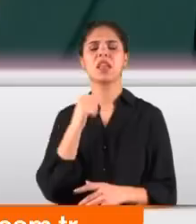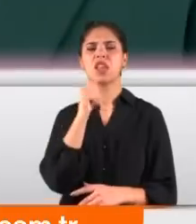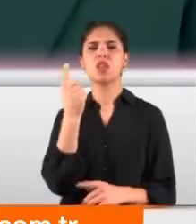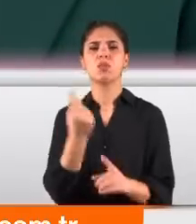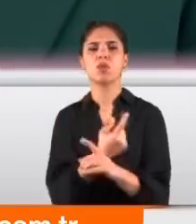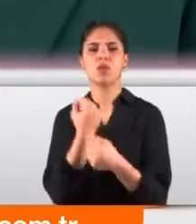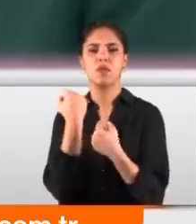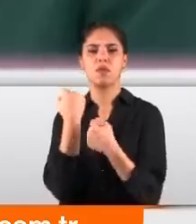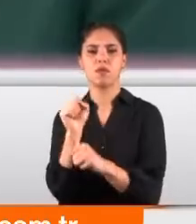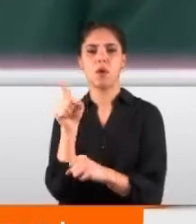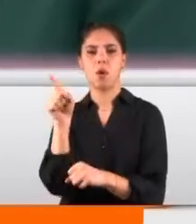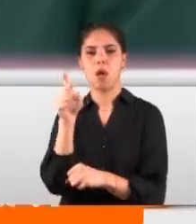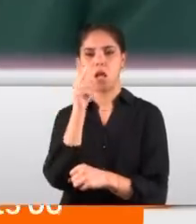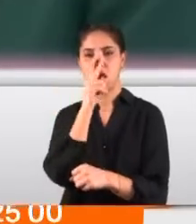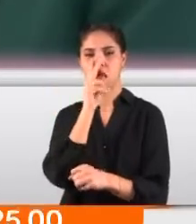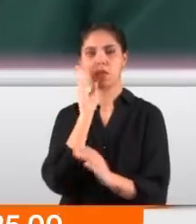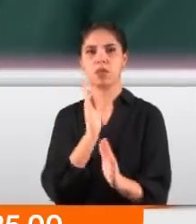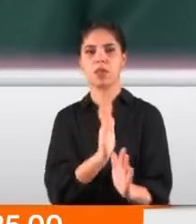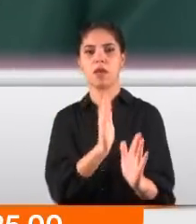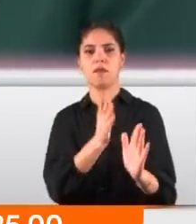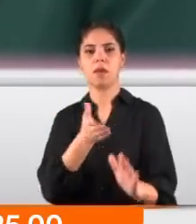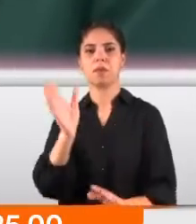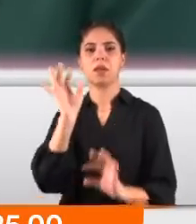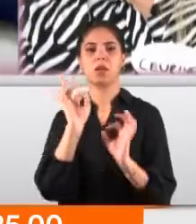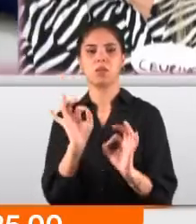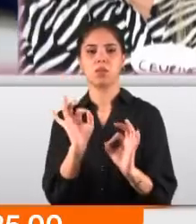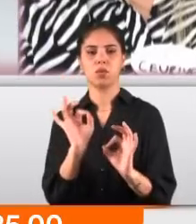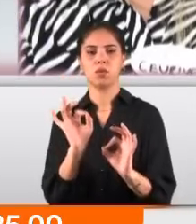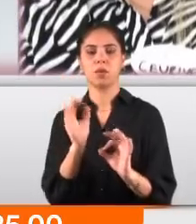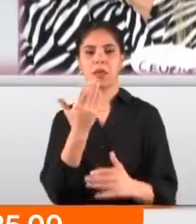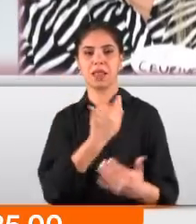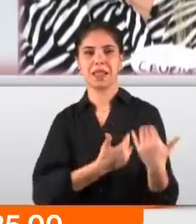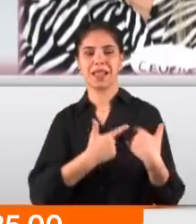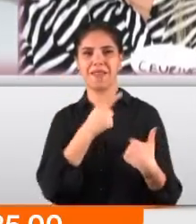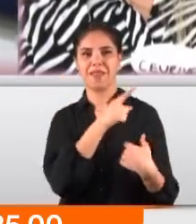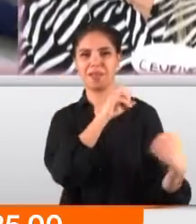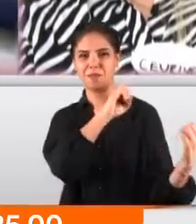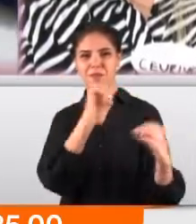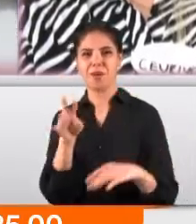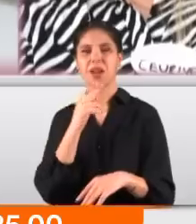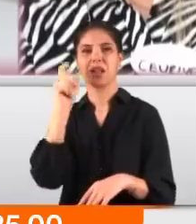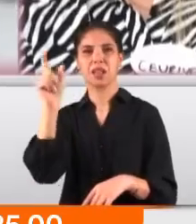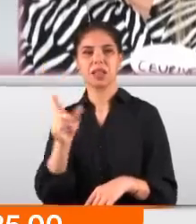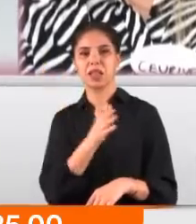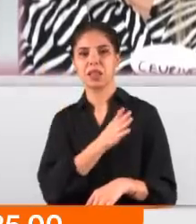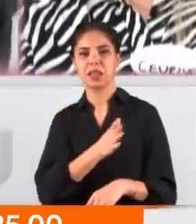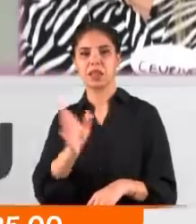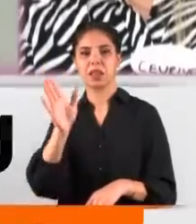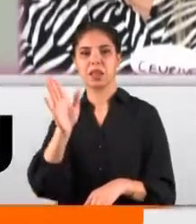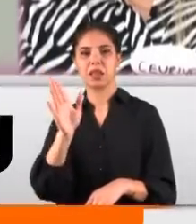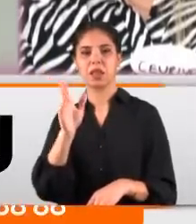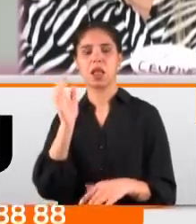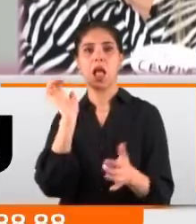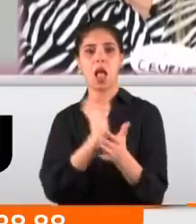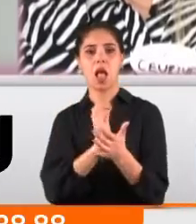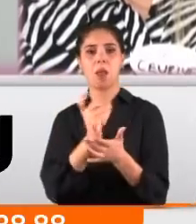o Alıştı daha durmaz devamlı gider o artık Durmaz sevgilisi tarafından terk edilen kadın giderken yanında götürdüğü